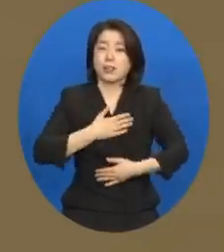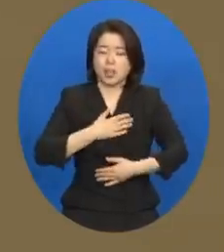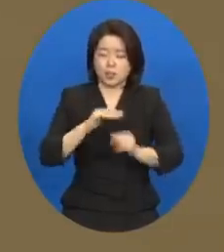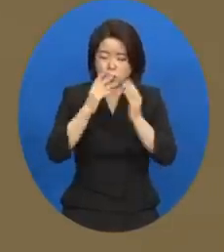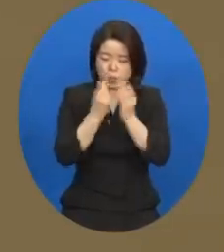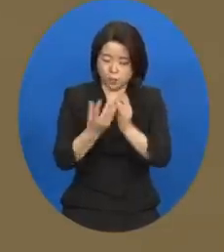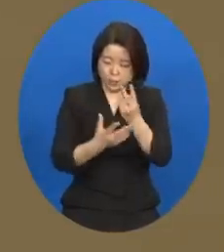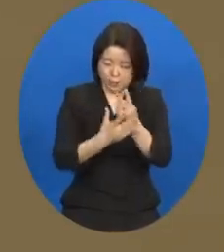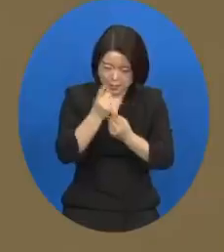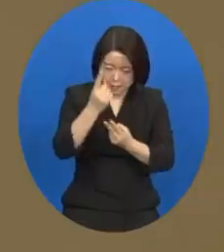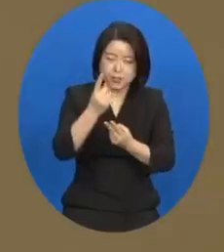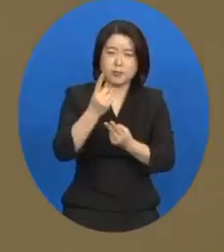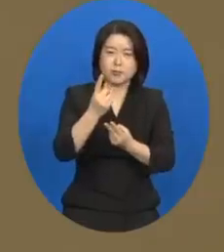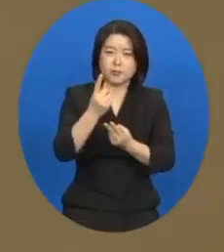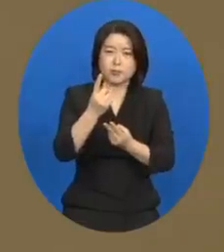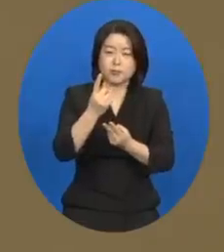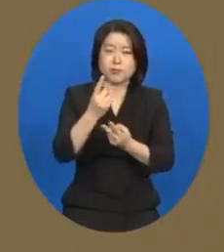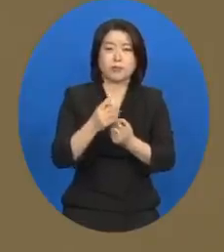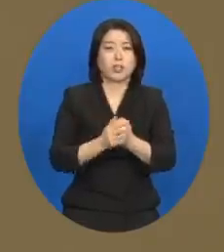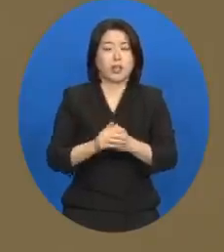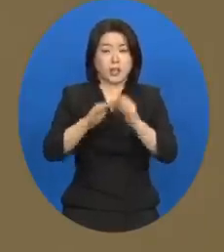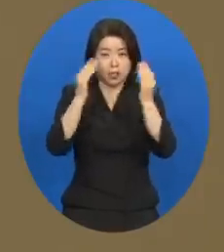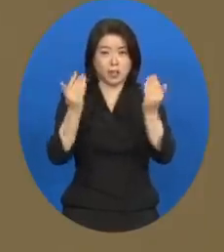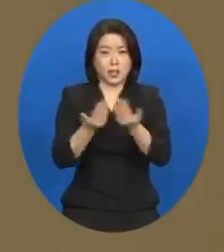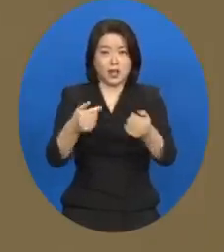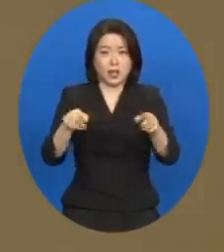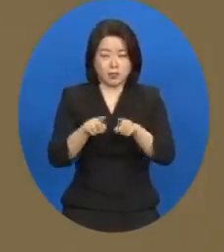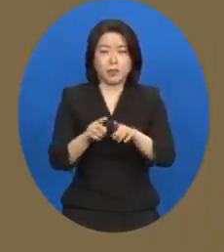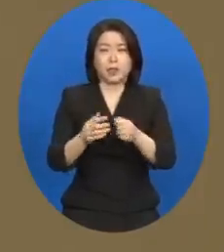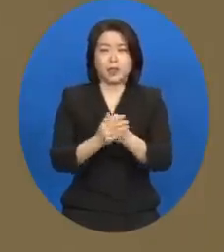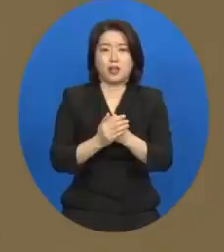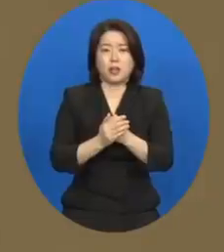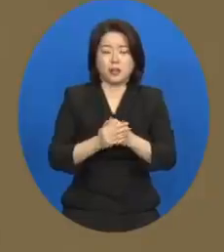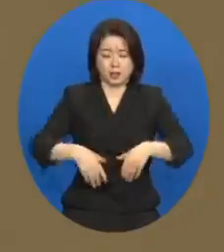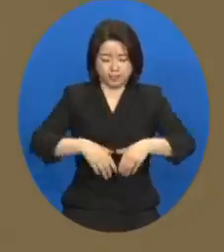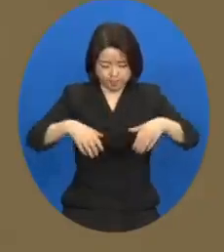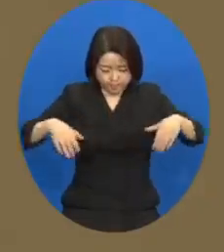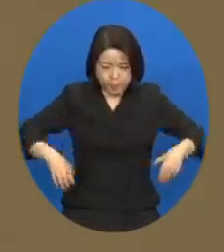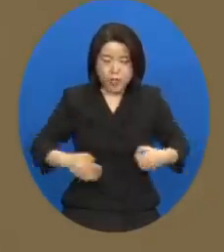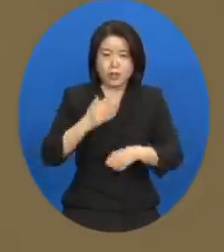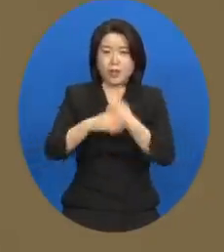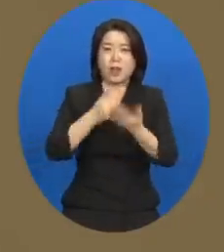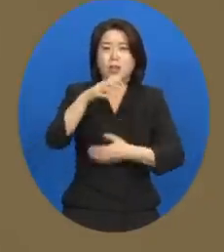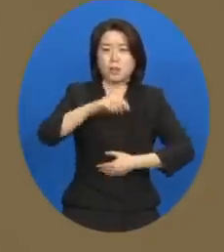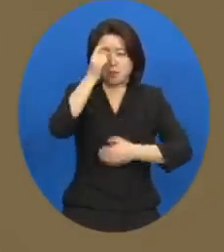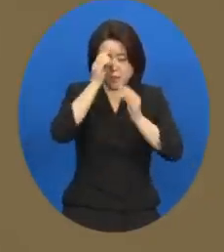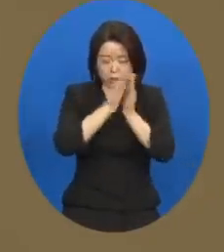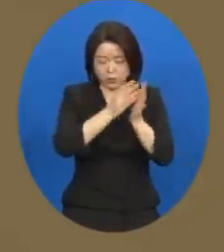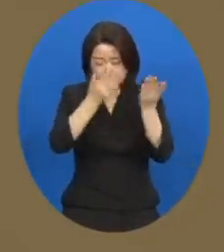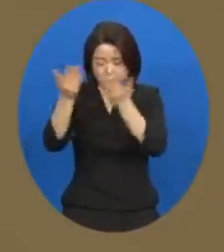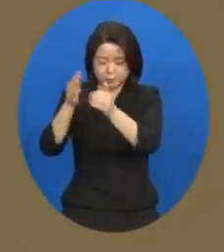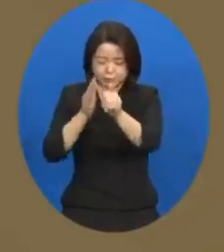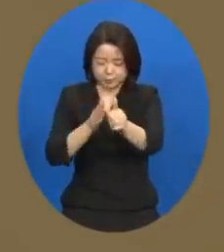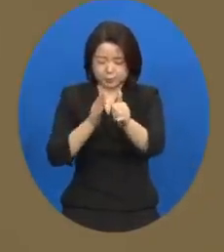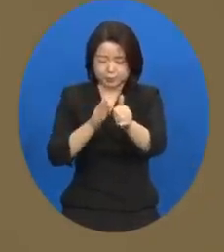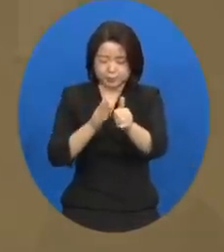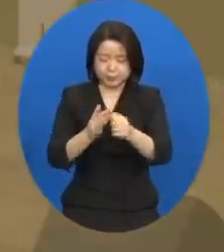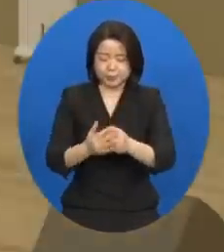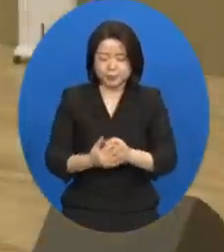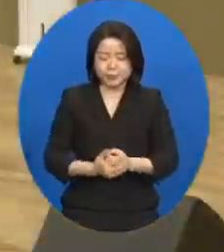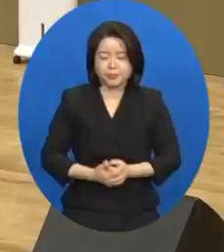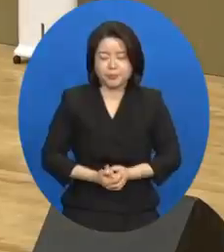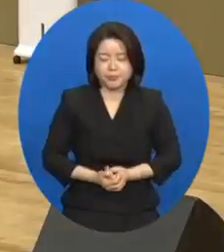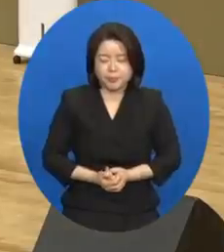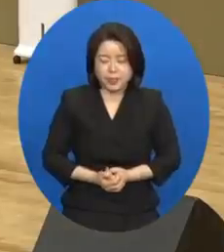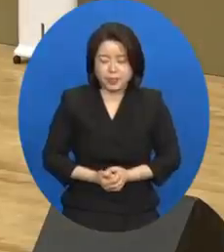온전히 하나입니다. 우리 다 같이 담대하게 하나님 앞에 기도하십시다. 기도하겠습니다.